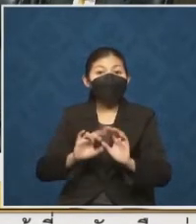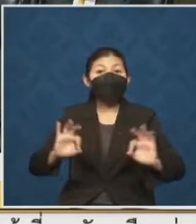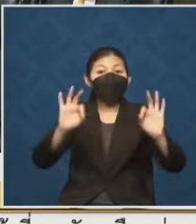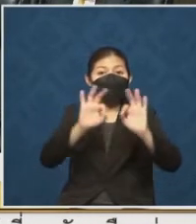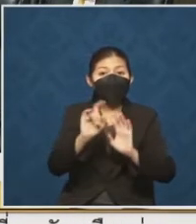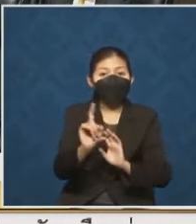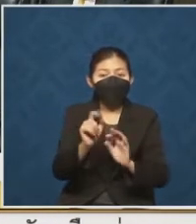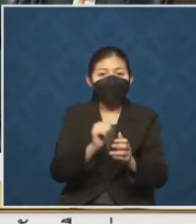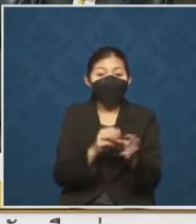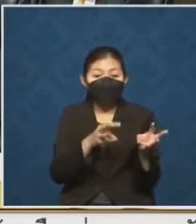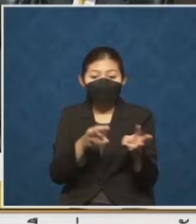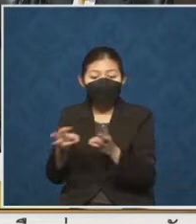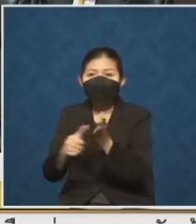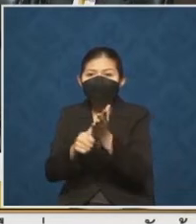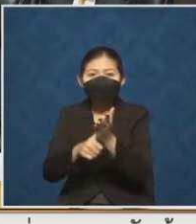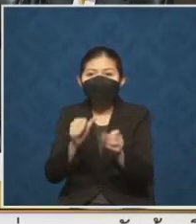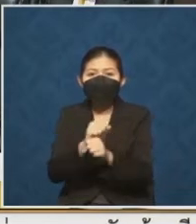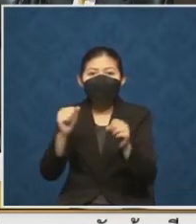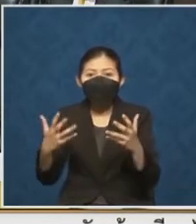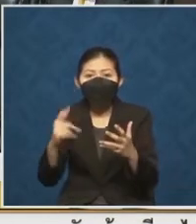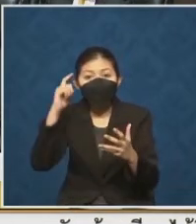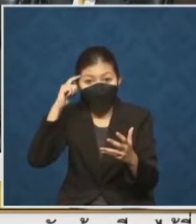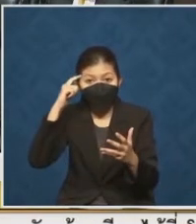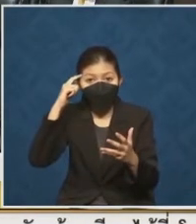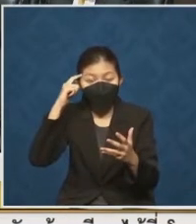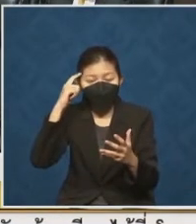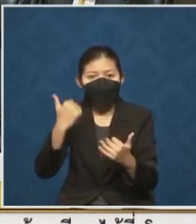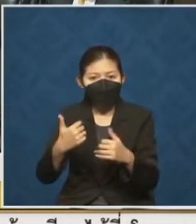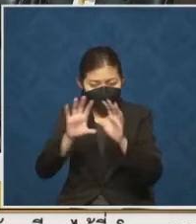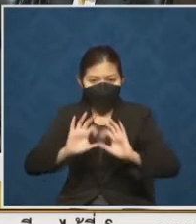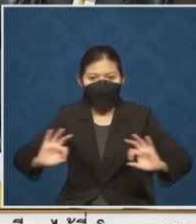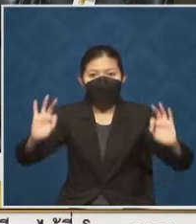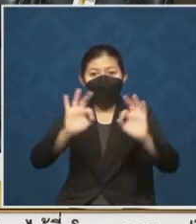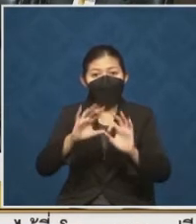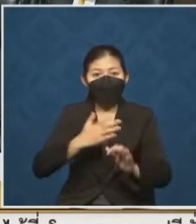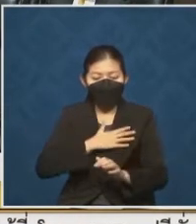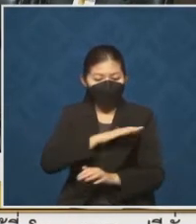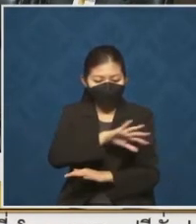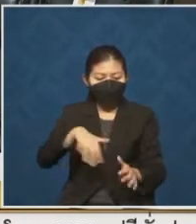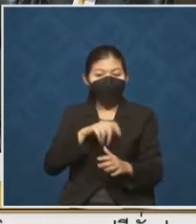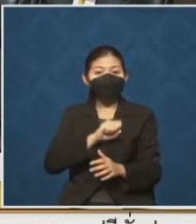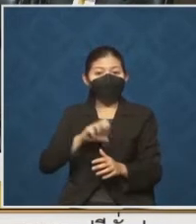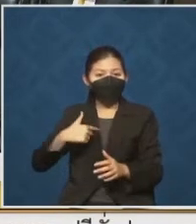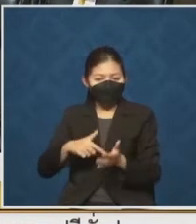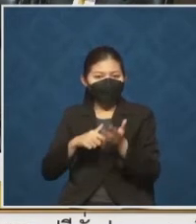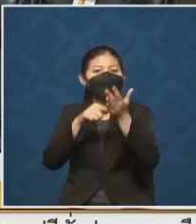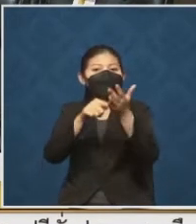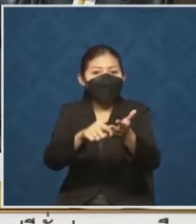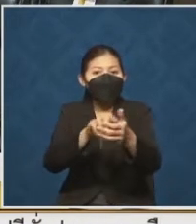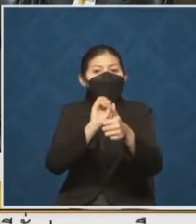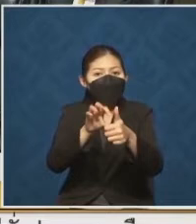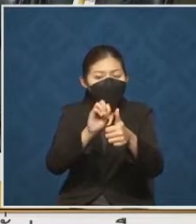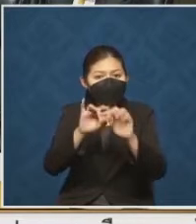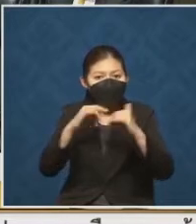ปัญหาก็ไม่รู้ของสาเหตุของการเกิดปัญหาเลยและที่สำคัญไม่รู้ว่าวิธีแก้ปัญหาจะทำอย่าง